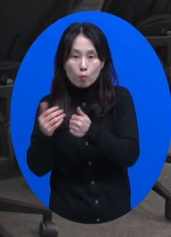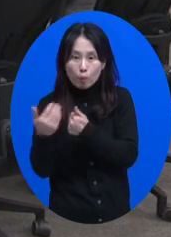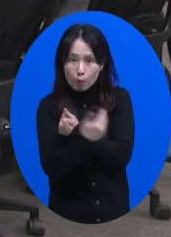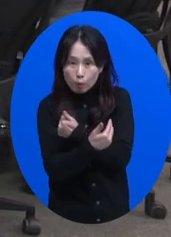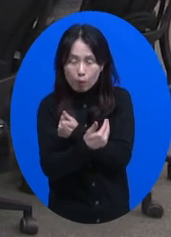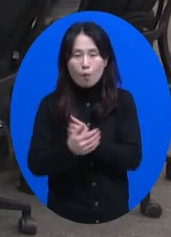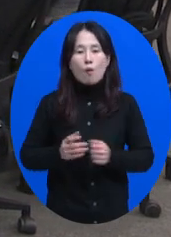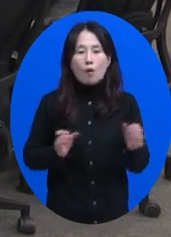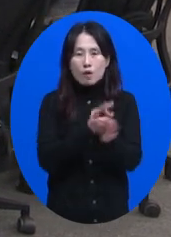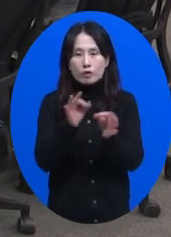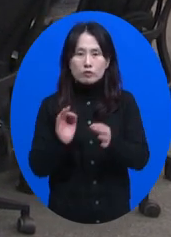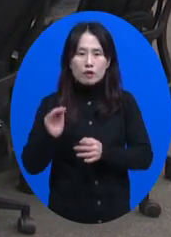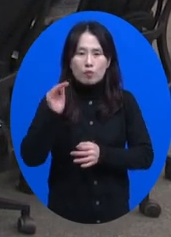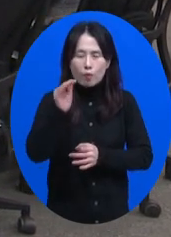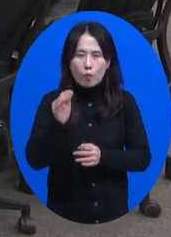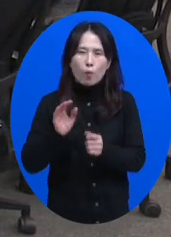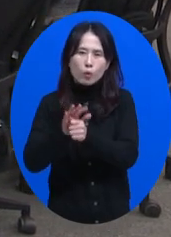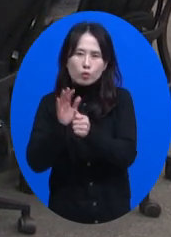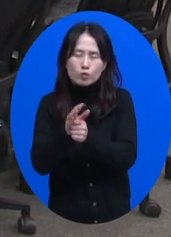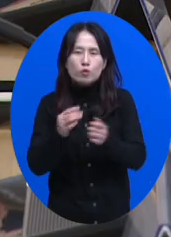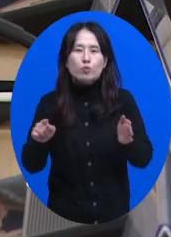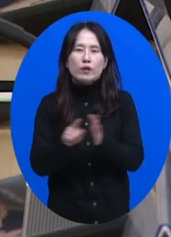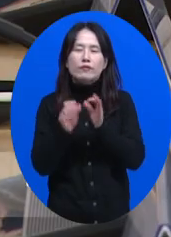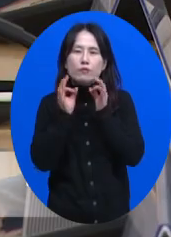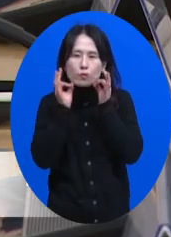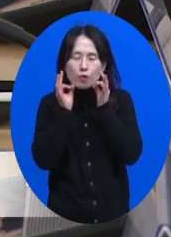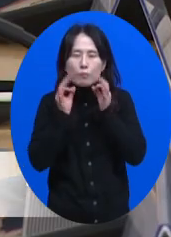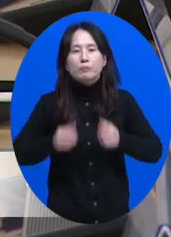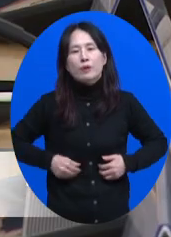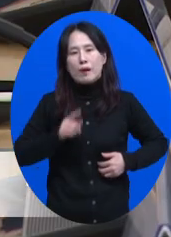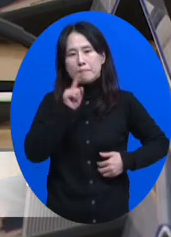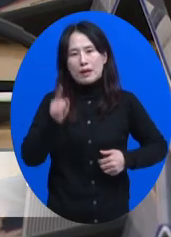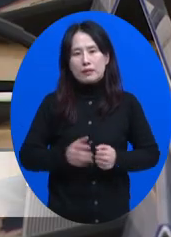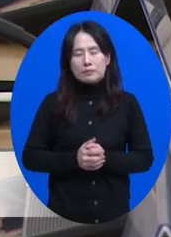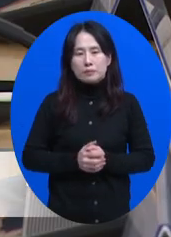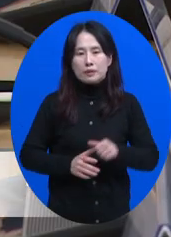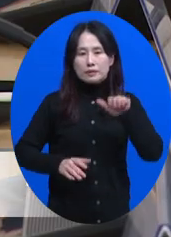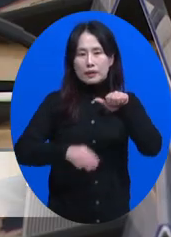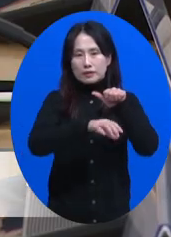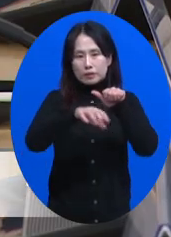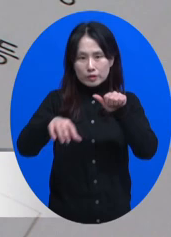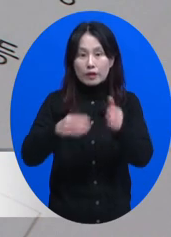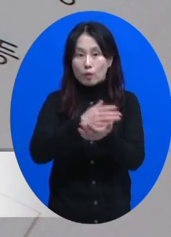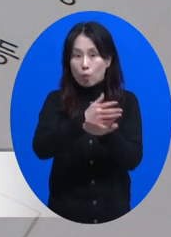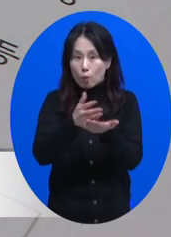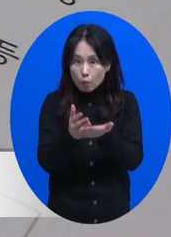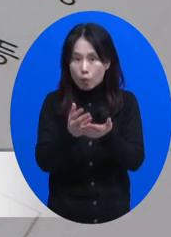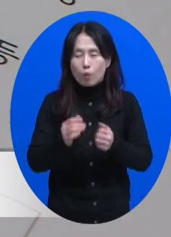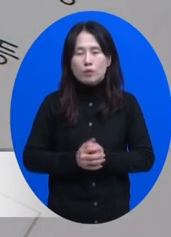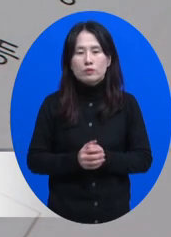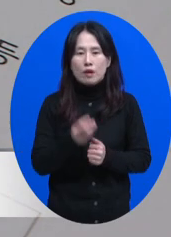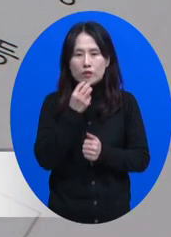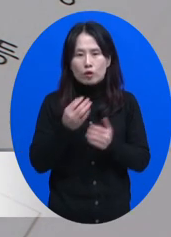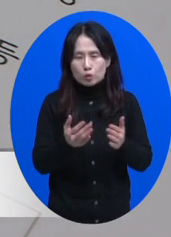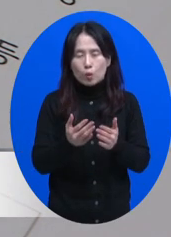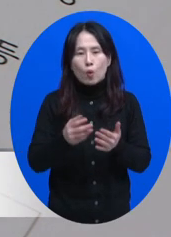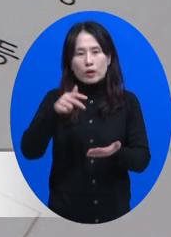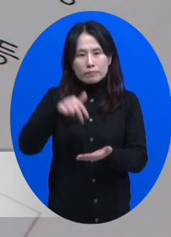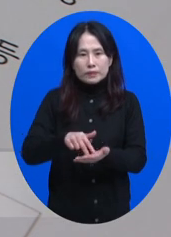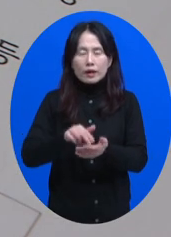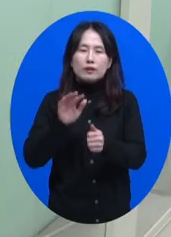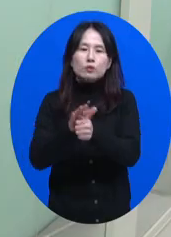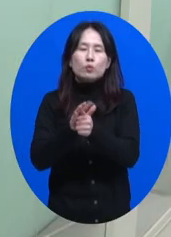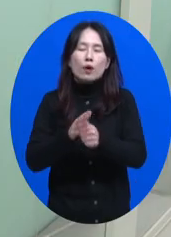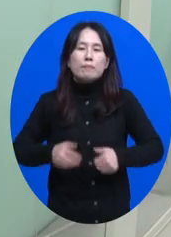신성장 동력을 놓치지 않아야 한다는 조언 등이 나왔습니다. 도는 올해 5개 민생 분야에 대한 도 차원의 대책을 추진한다고